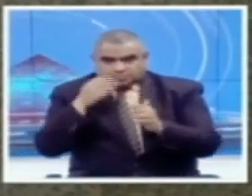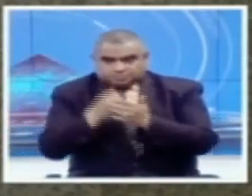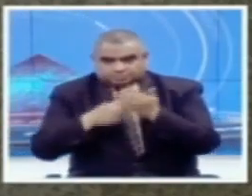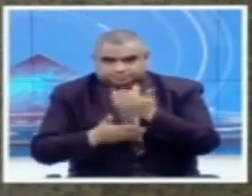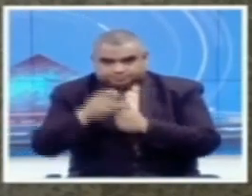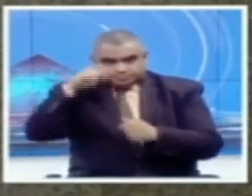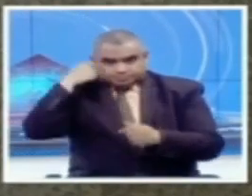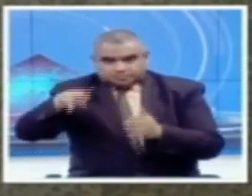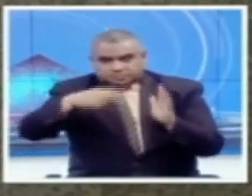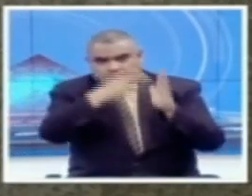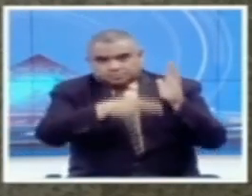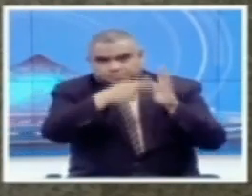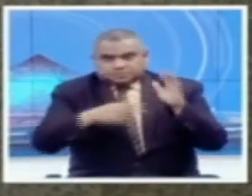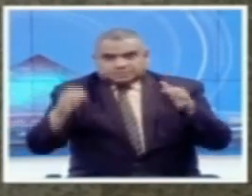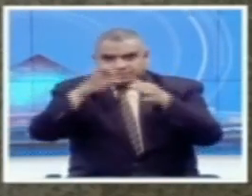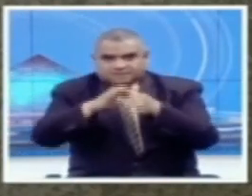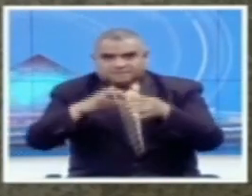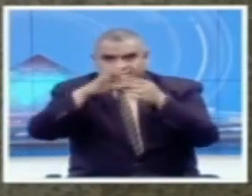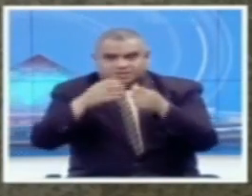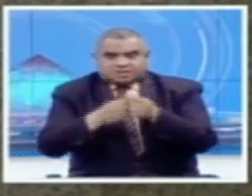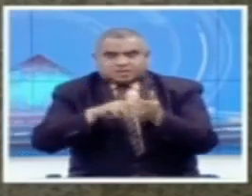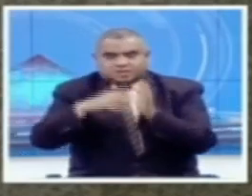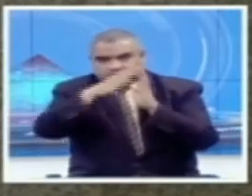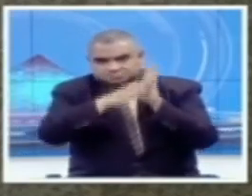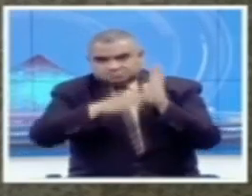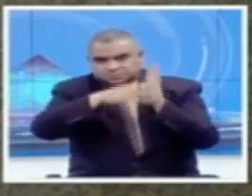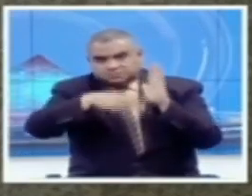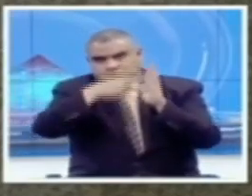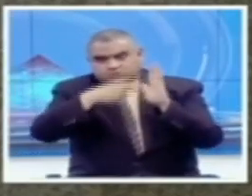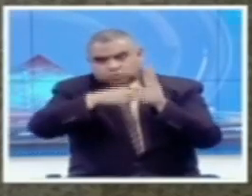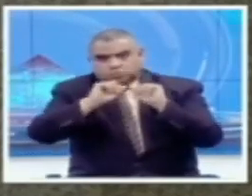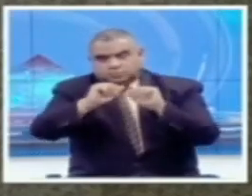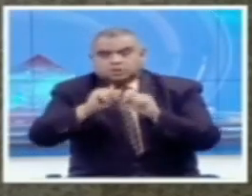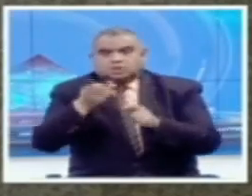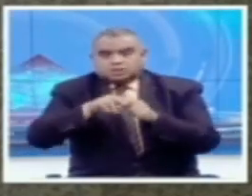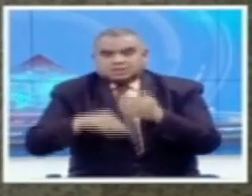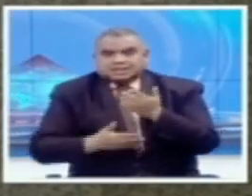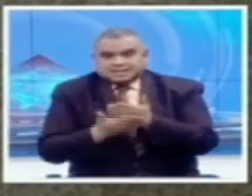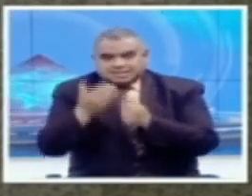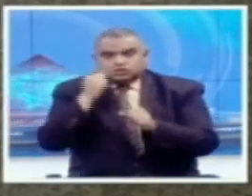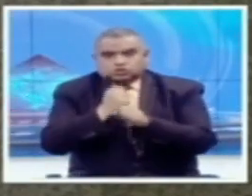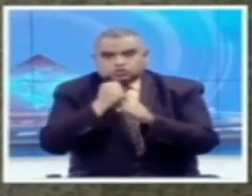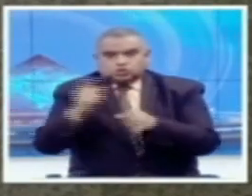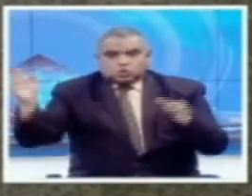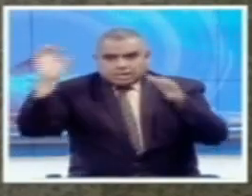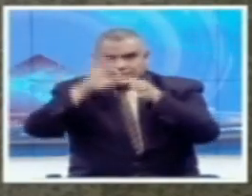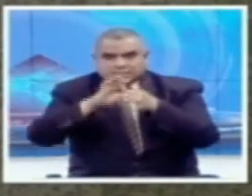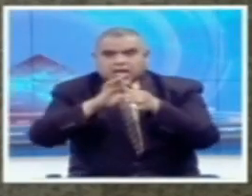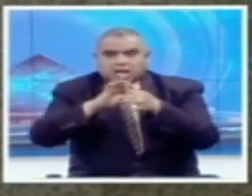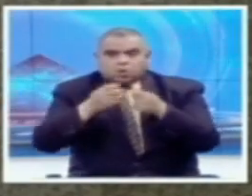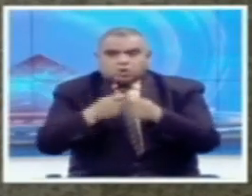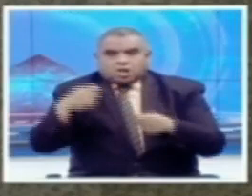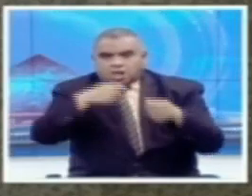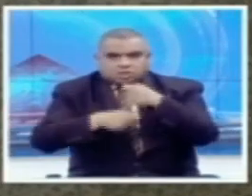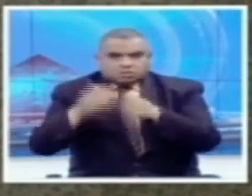الوزيرة التوقيع على عدد من العقود، ونتطلع أن تزيد مجالات التعاون